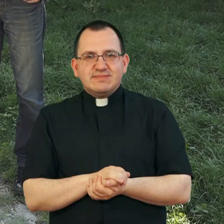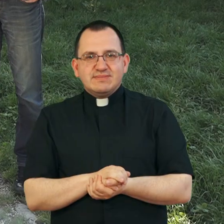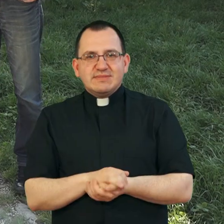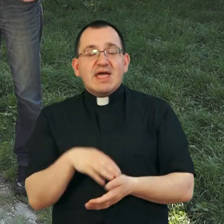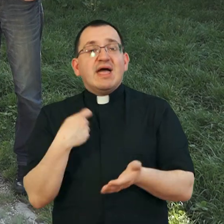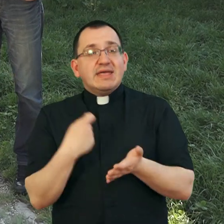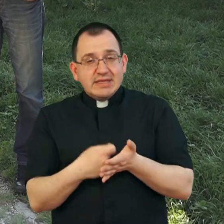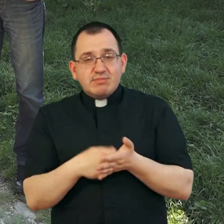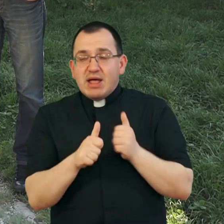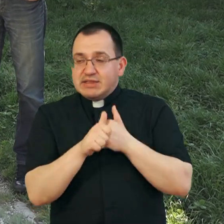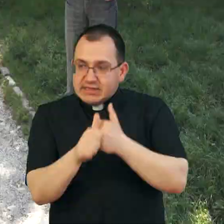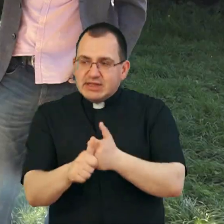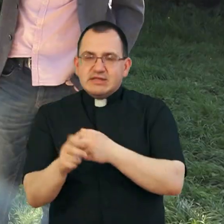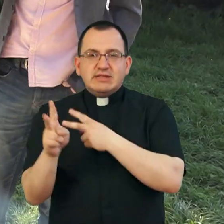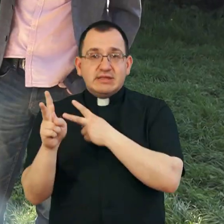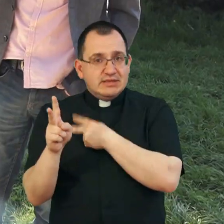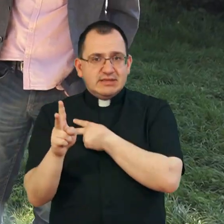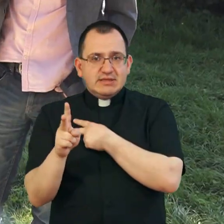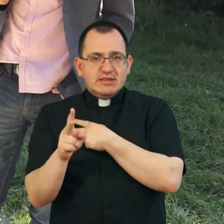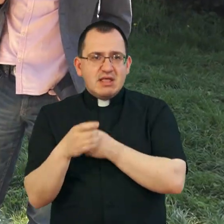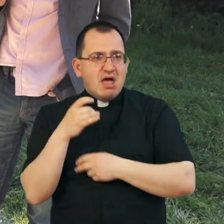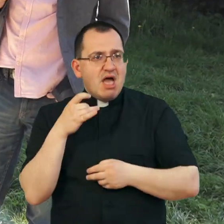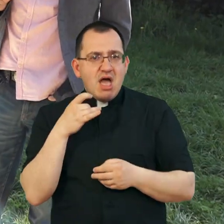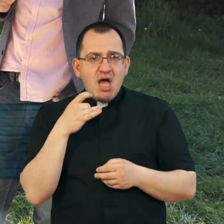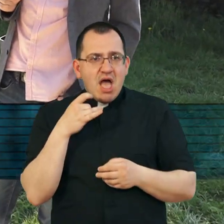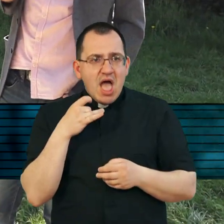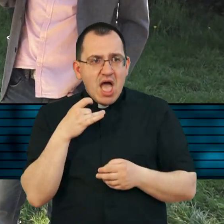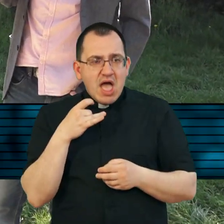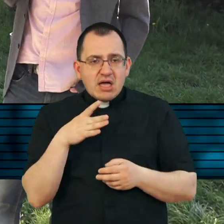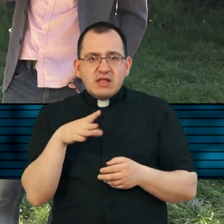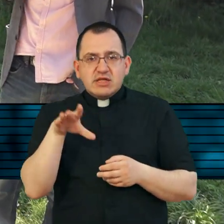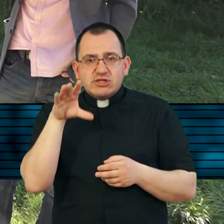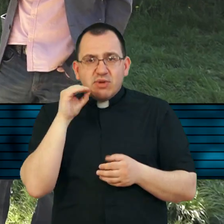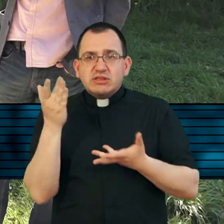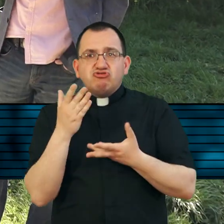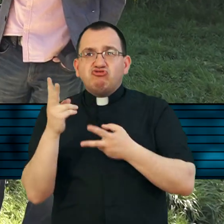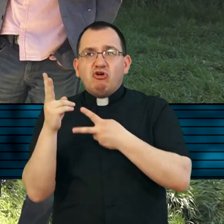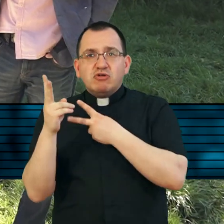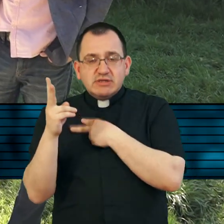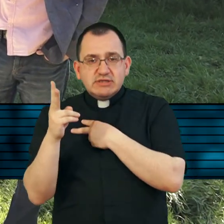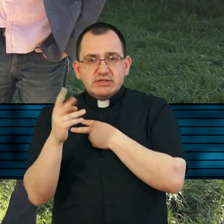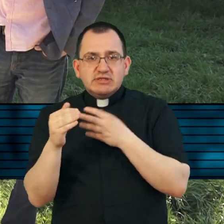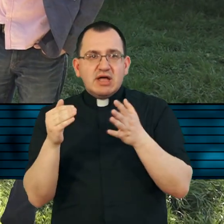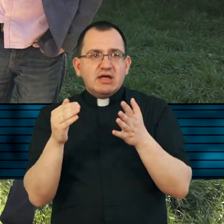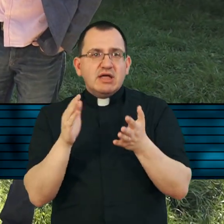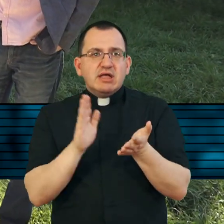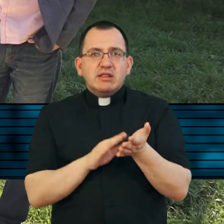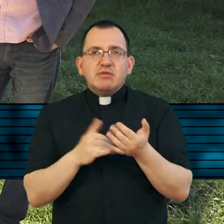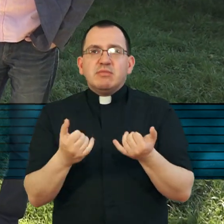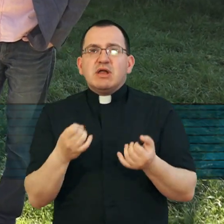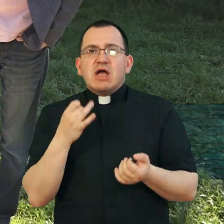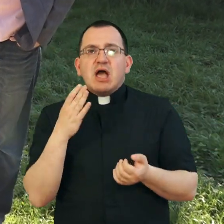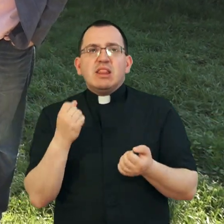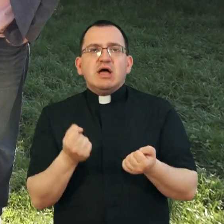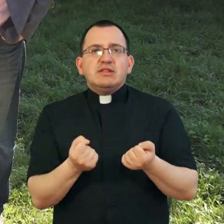Isplati se ići za istinom, biti u istini. Kad god dođemo do toga da nam je teško i da mislimo da je cijeli svijet radi protiv